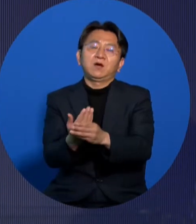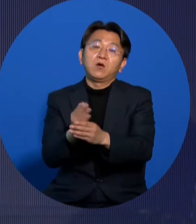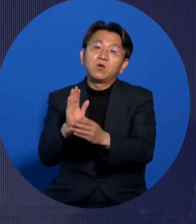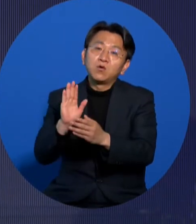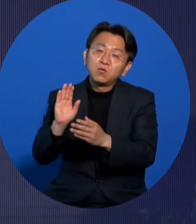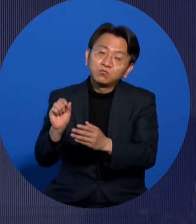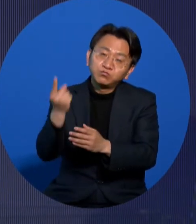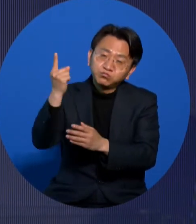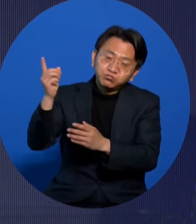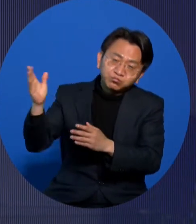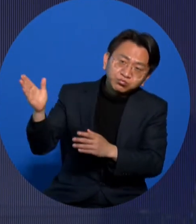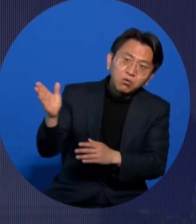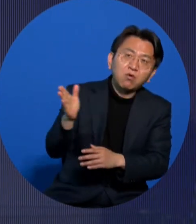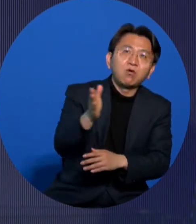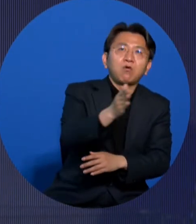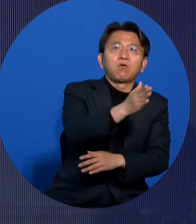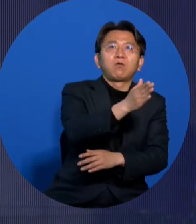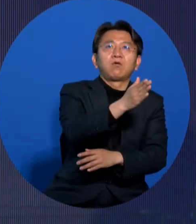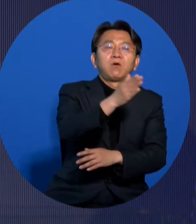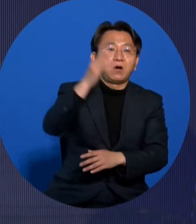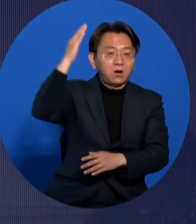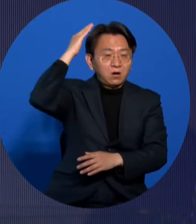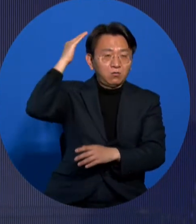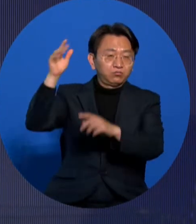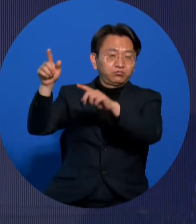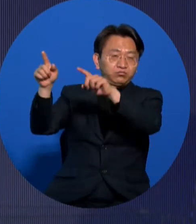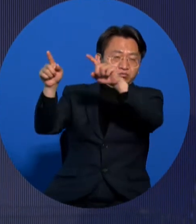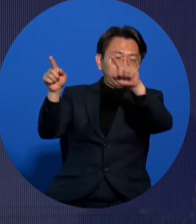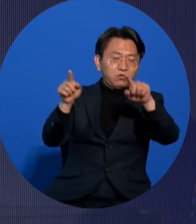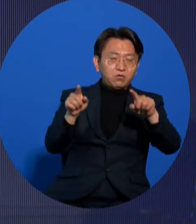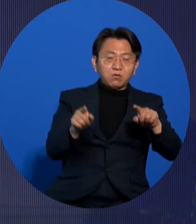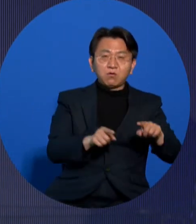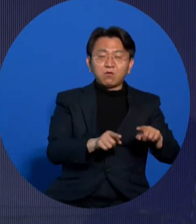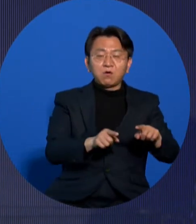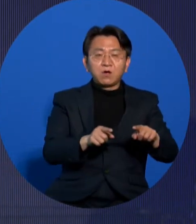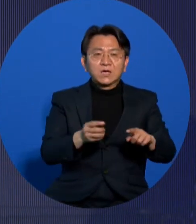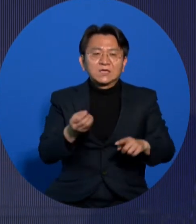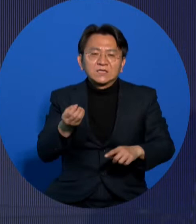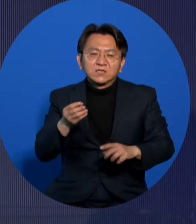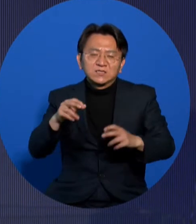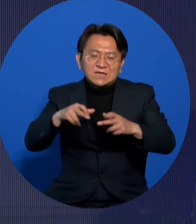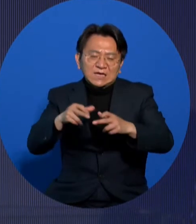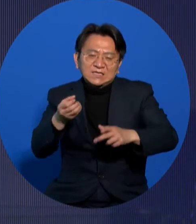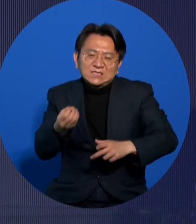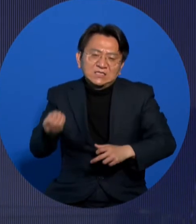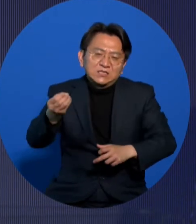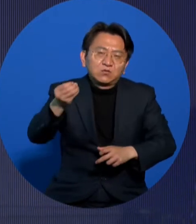이후로 굉장히 대한민국에 아마 이동권이라는